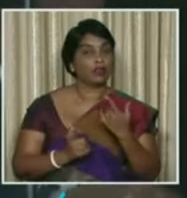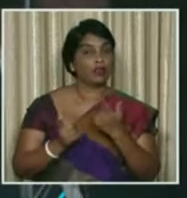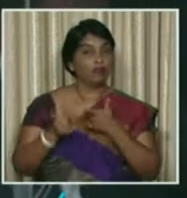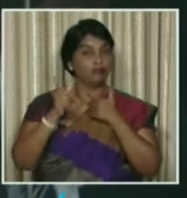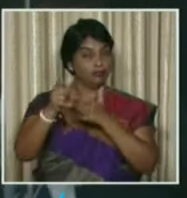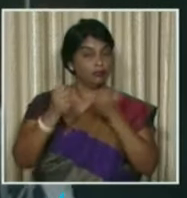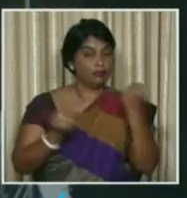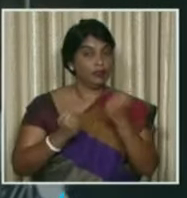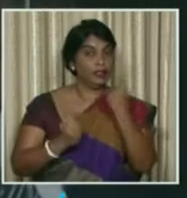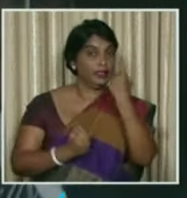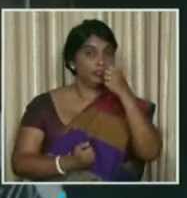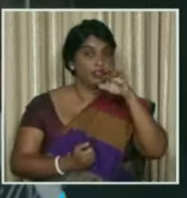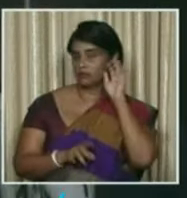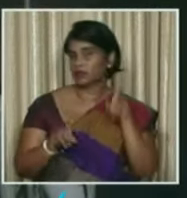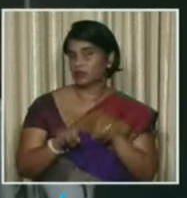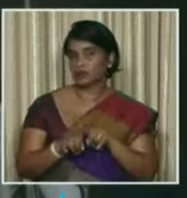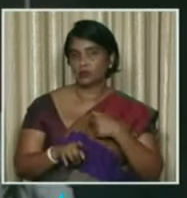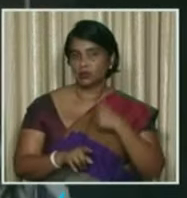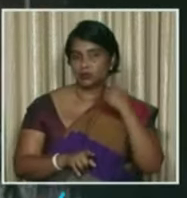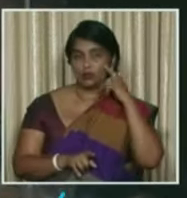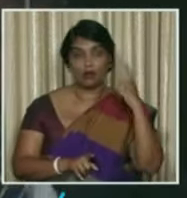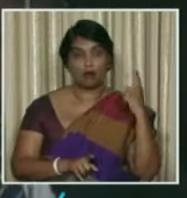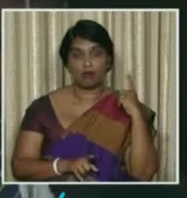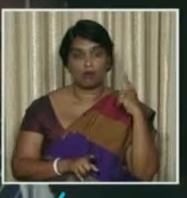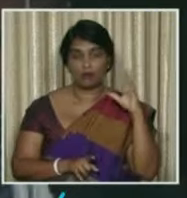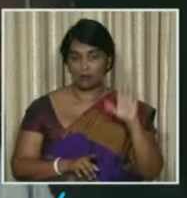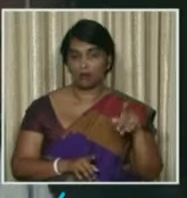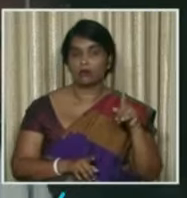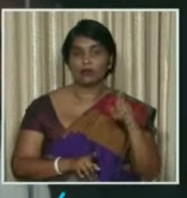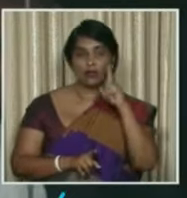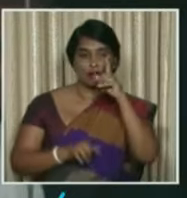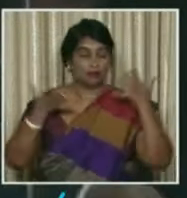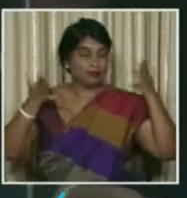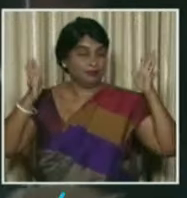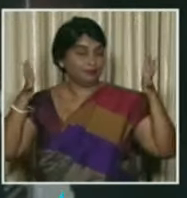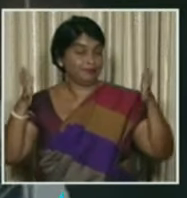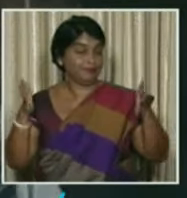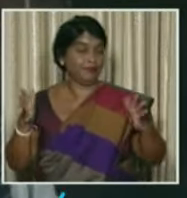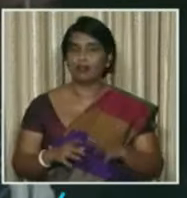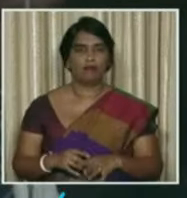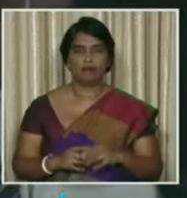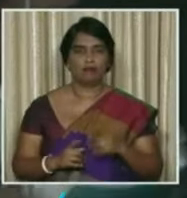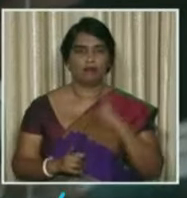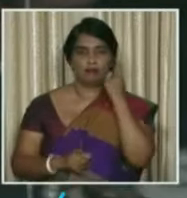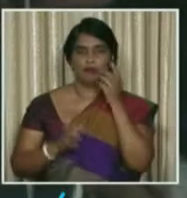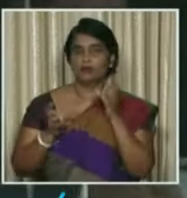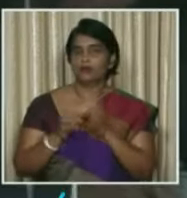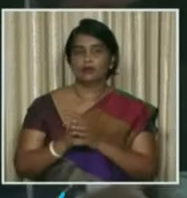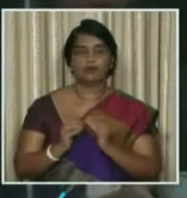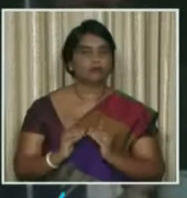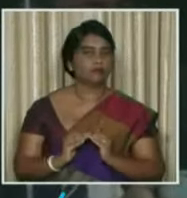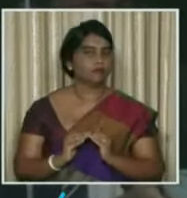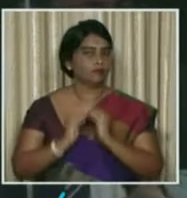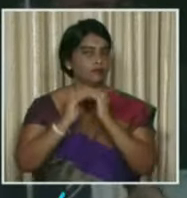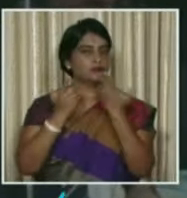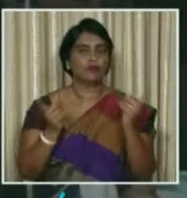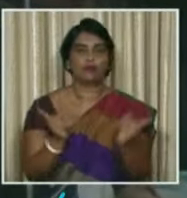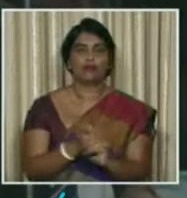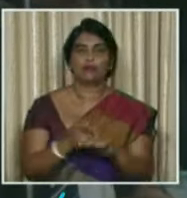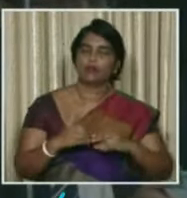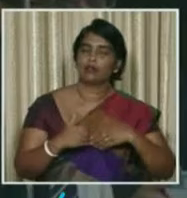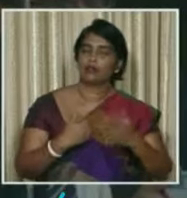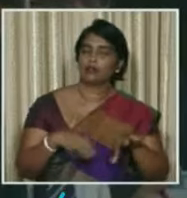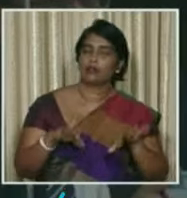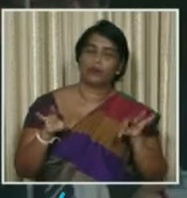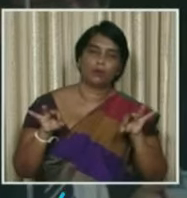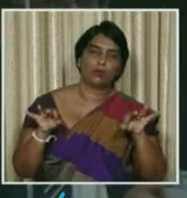ඔක්කොම 1950 ගණන් වල ඒවා. ගුවන් හමුදාවට තියෙන්නේ එක ප්‍රහාරක ජෙට් යානයක්. බුද්ධ්‍යංශයේ කිසිම සංවර්ධනයක් වෙලා නැහැ යුද්ධය ඉවරනාට